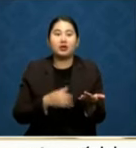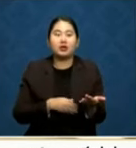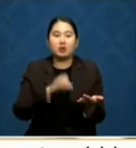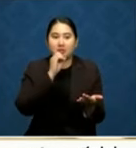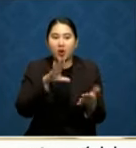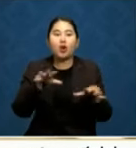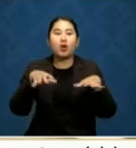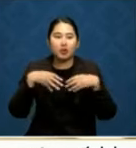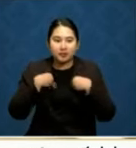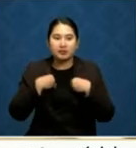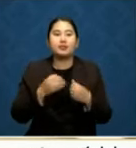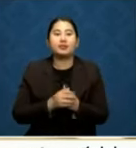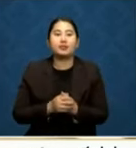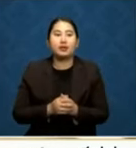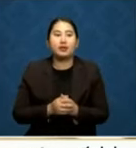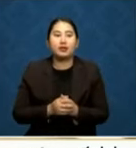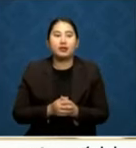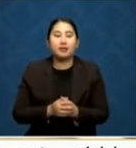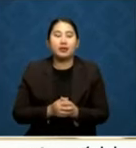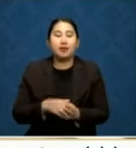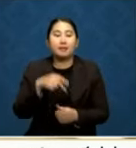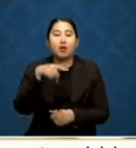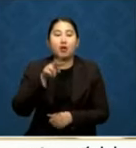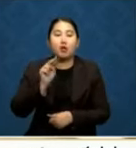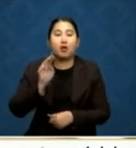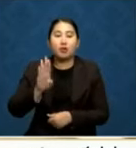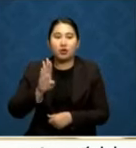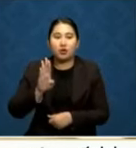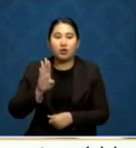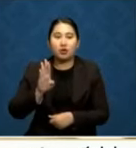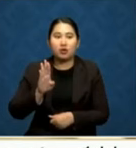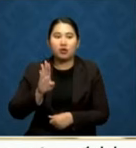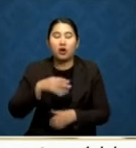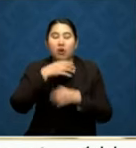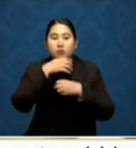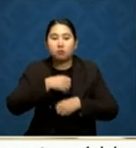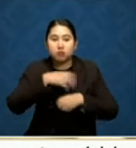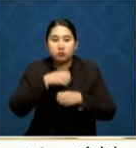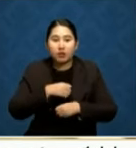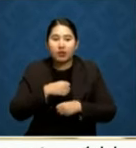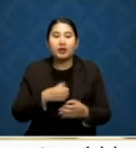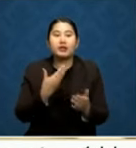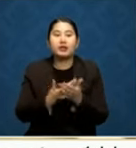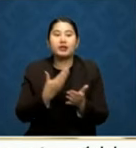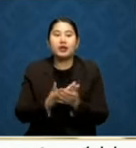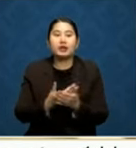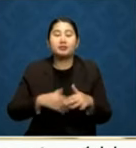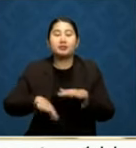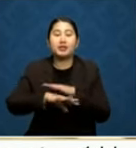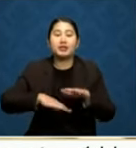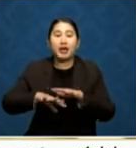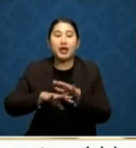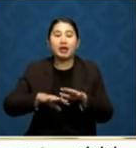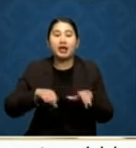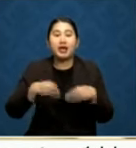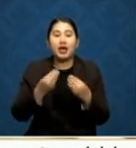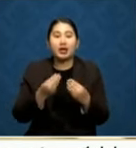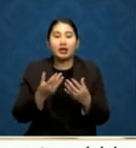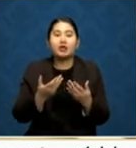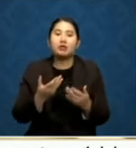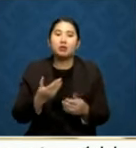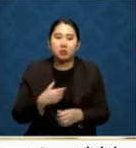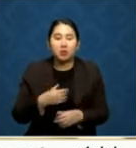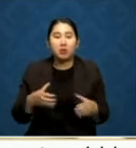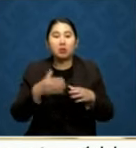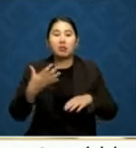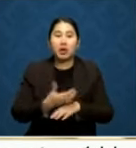วเห็นด้วยในการทจะมีพ.ร.บ.ผู้สูงอายุ และบำนานพืนฐานแห่งชาติเดีนพักการเมืองก